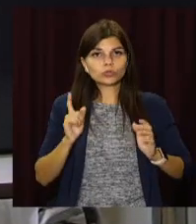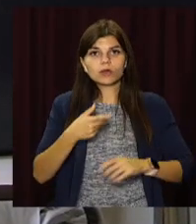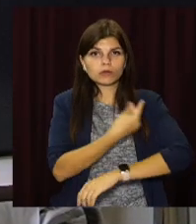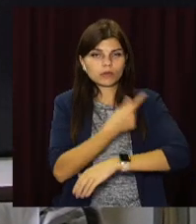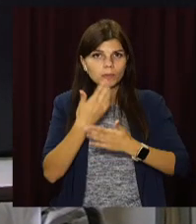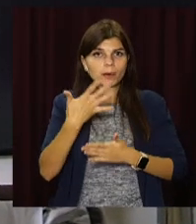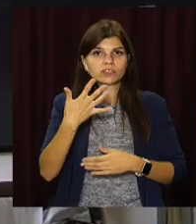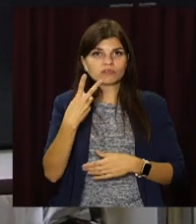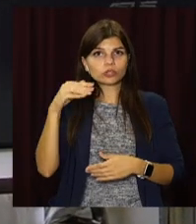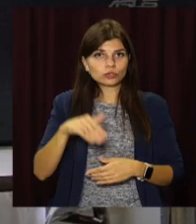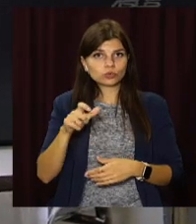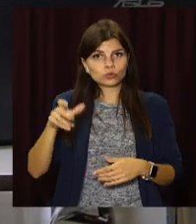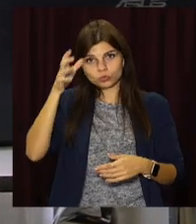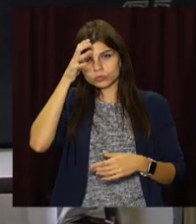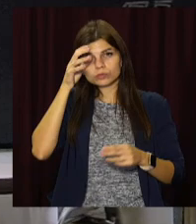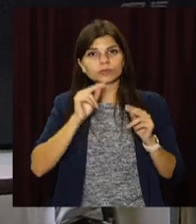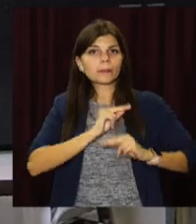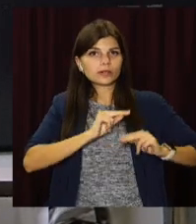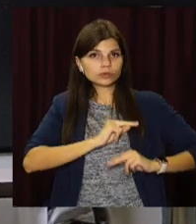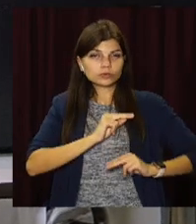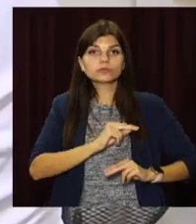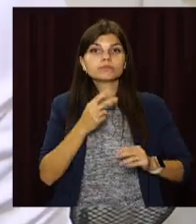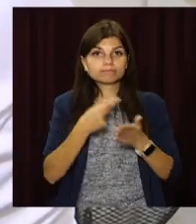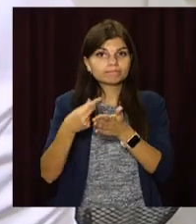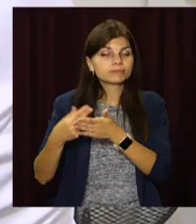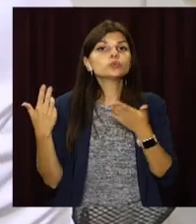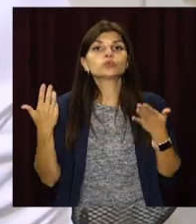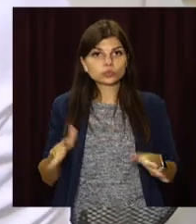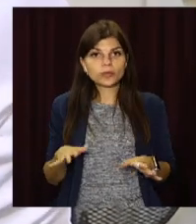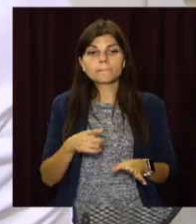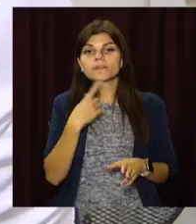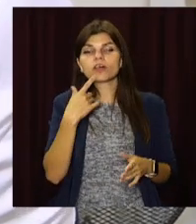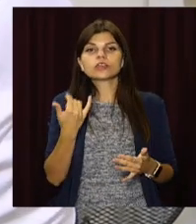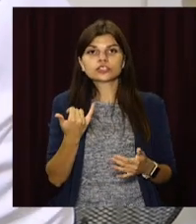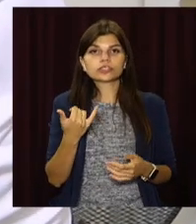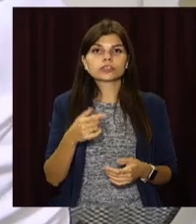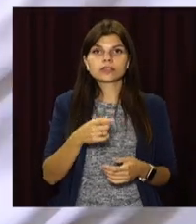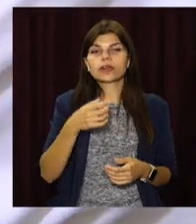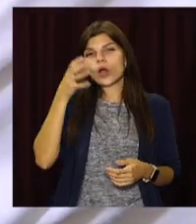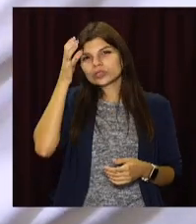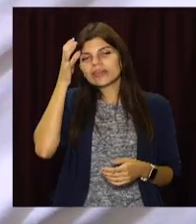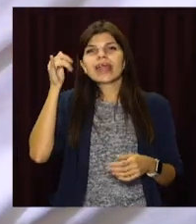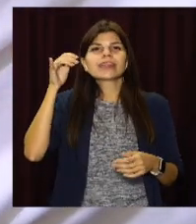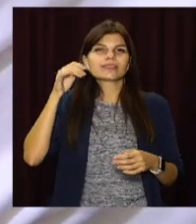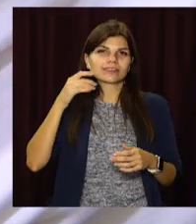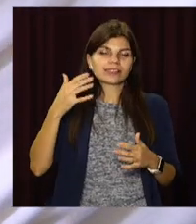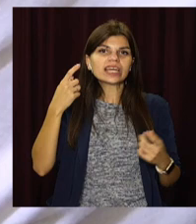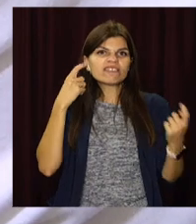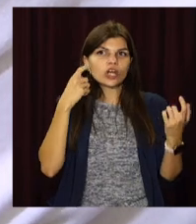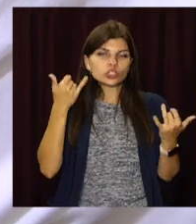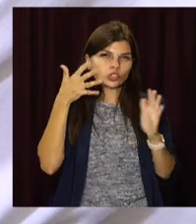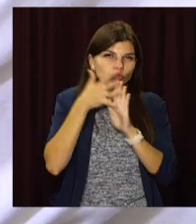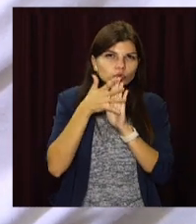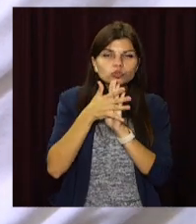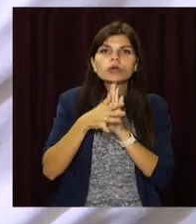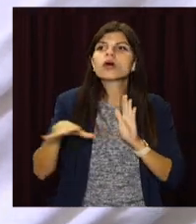майже 52 тисячі освітян. Нині співробітники обласних департаментів охорони здоров'я та освіти і науки вивчають інформацію по